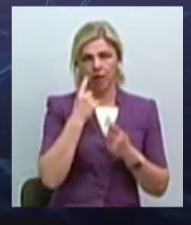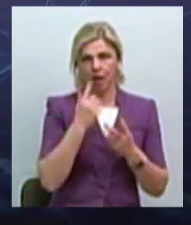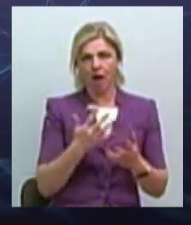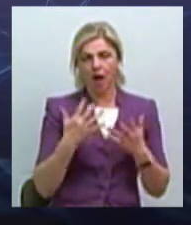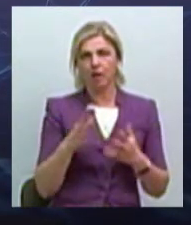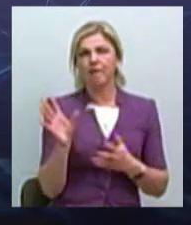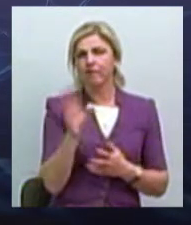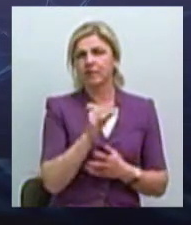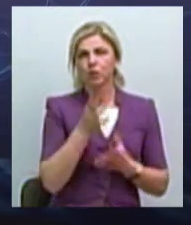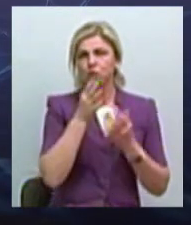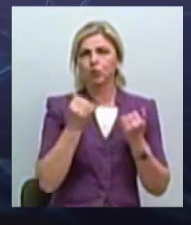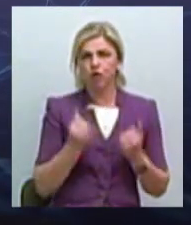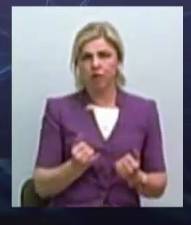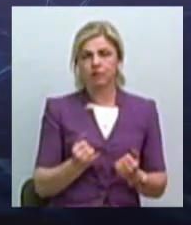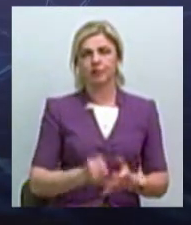все сучасне.